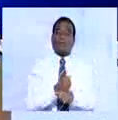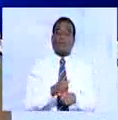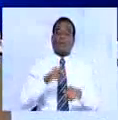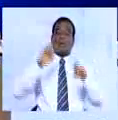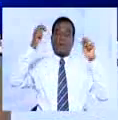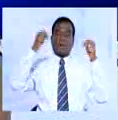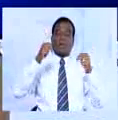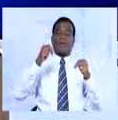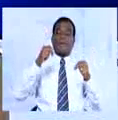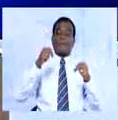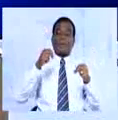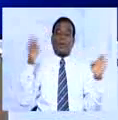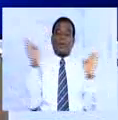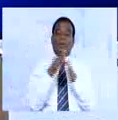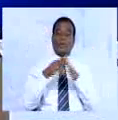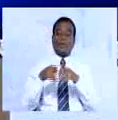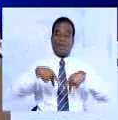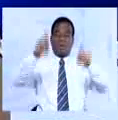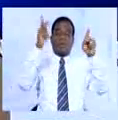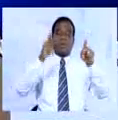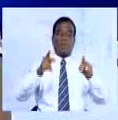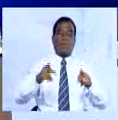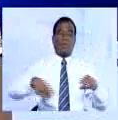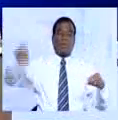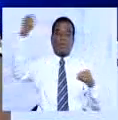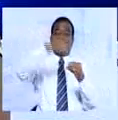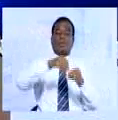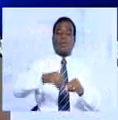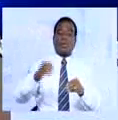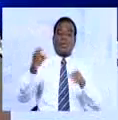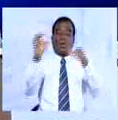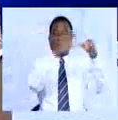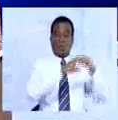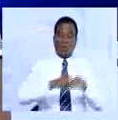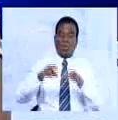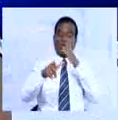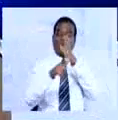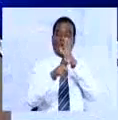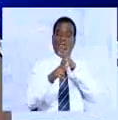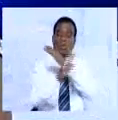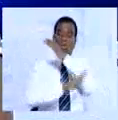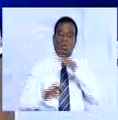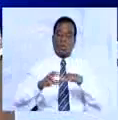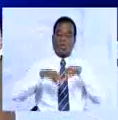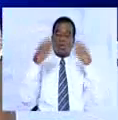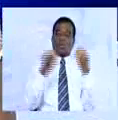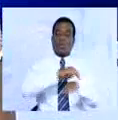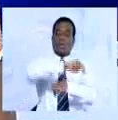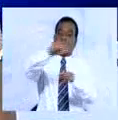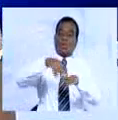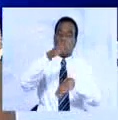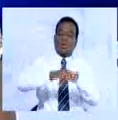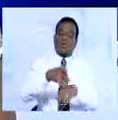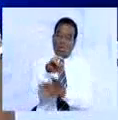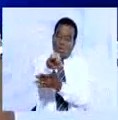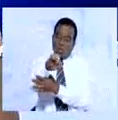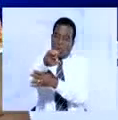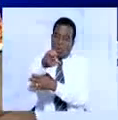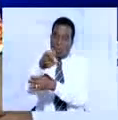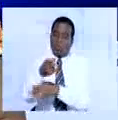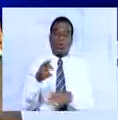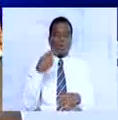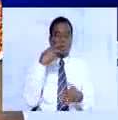terme, la rencontre devrait permettre de renforcer la coopération sous-régionale des commissions nationales sur les armes